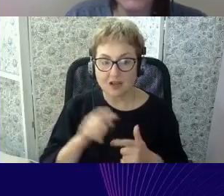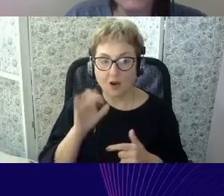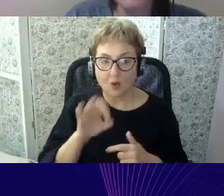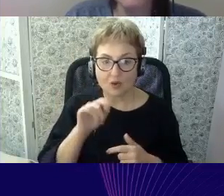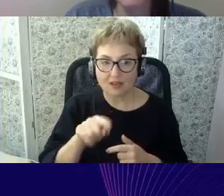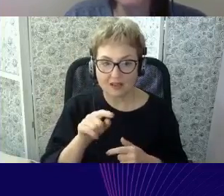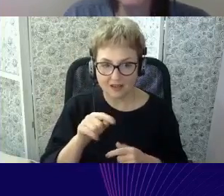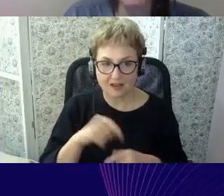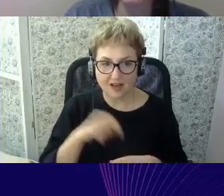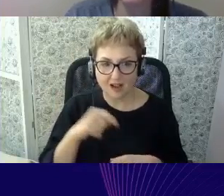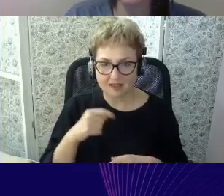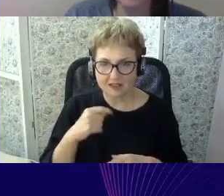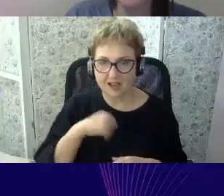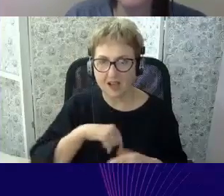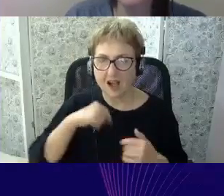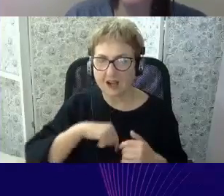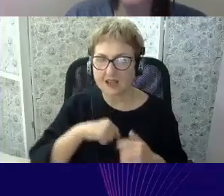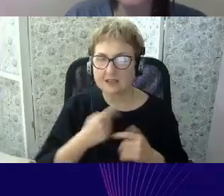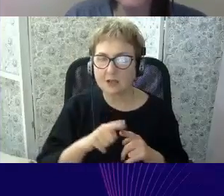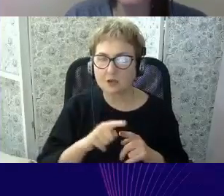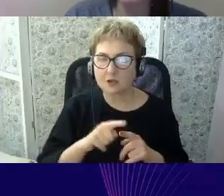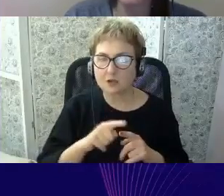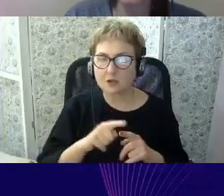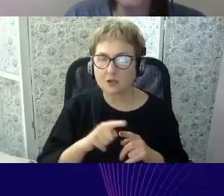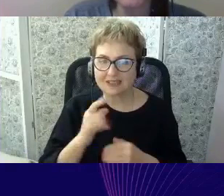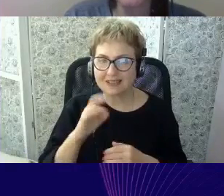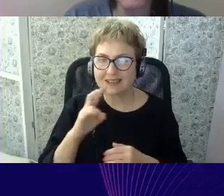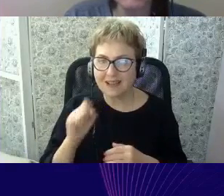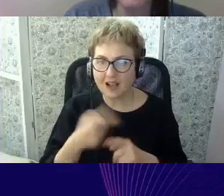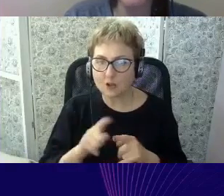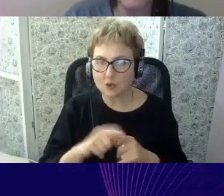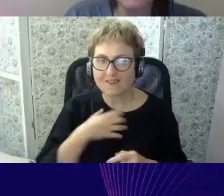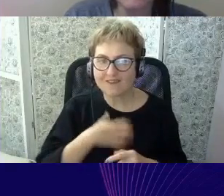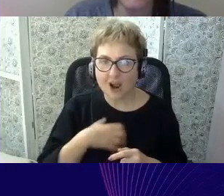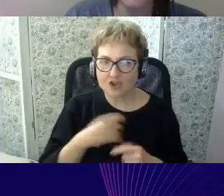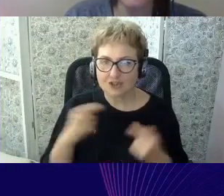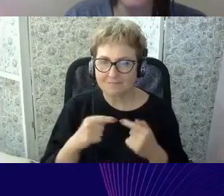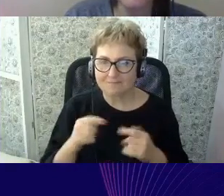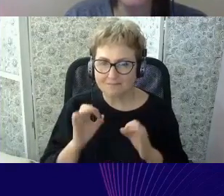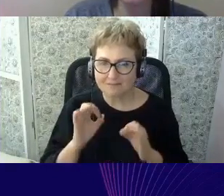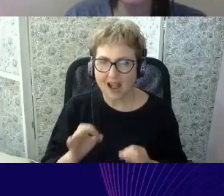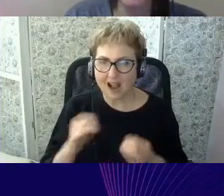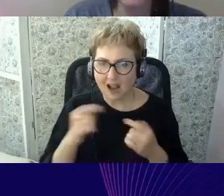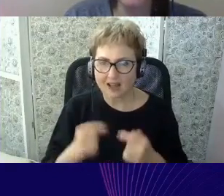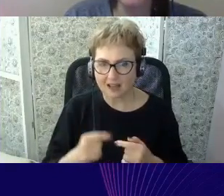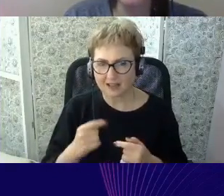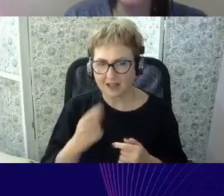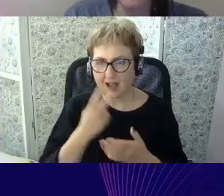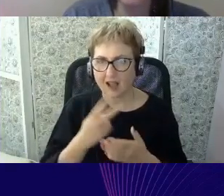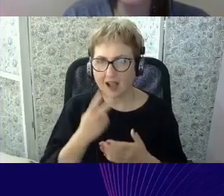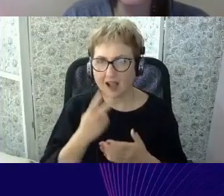тех реакциях организма, которые могут возникнуть и на которые важно корректно отреагировать.